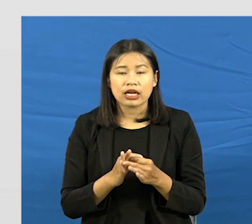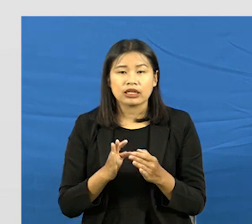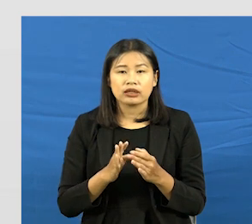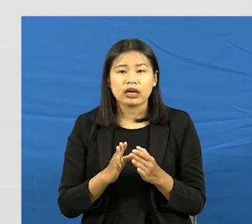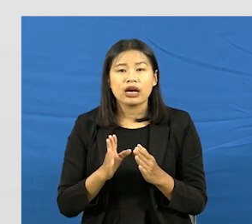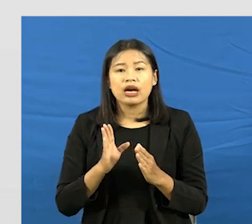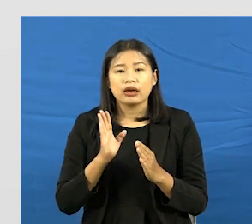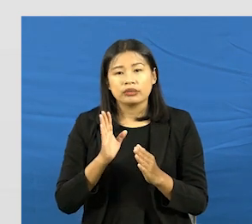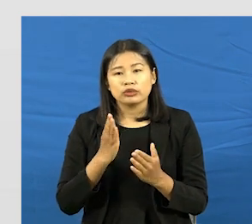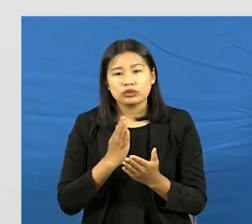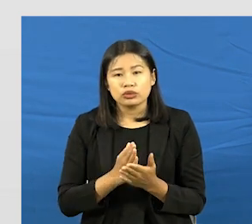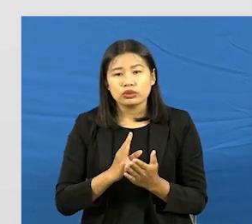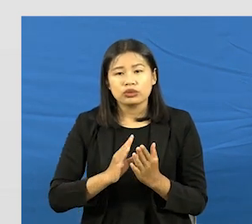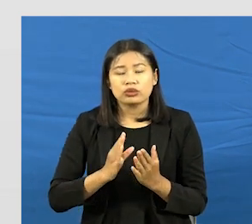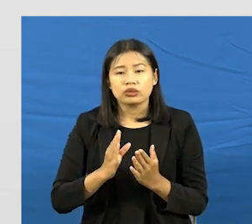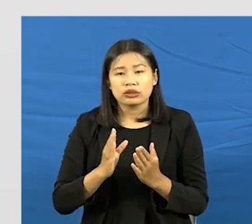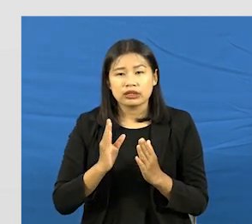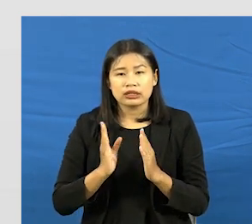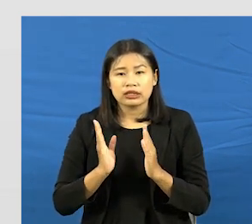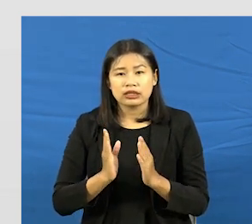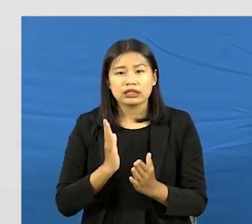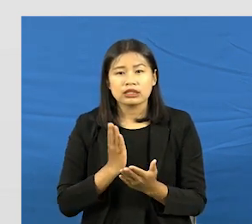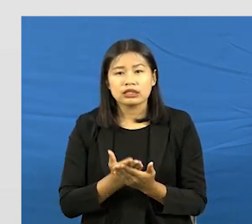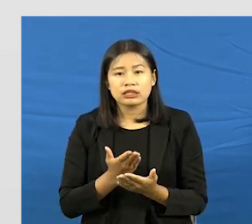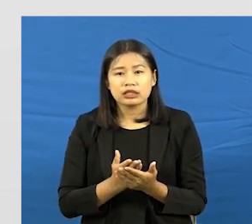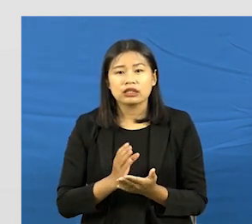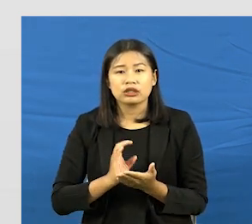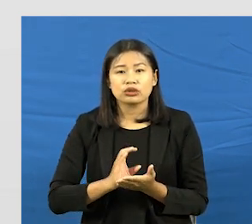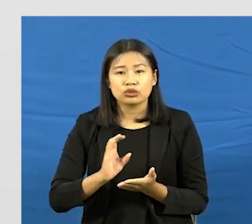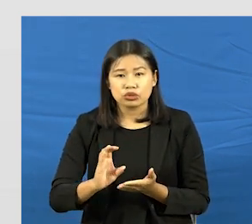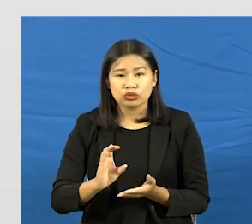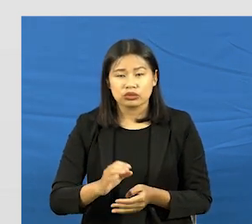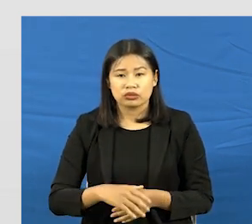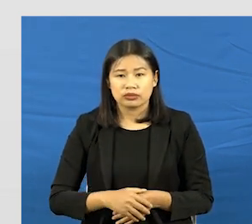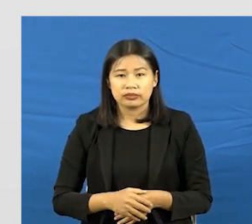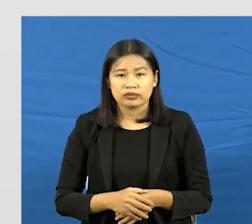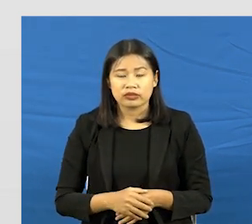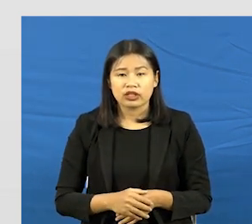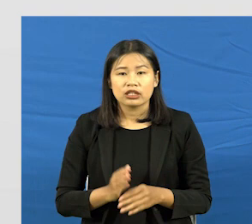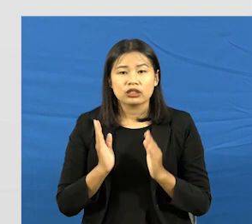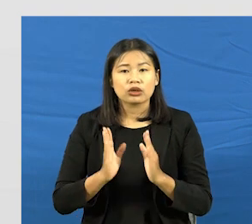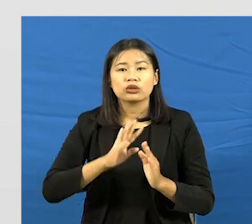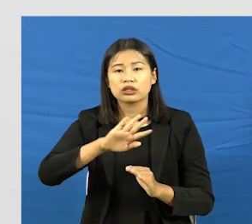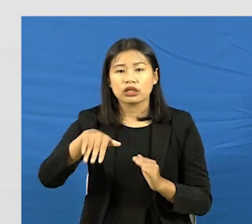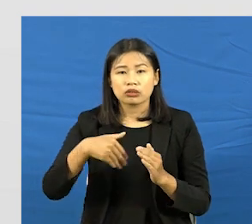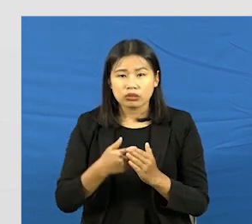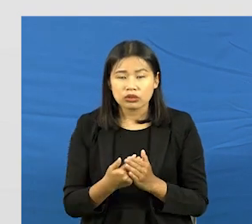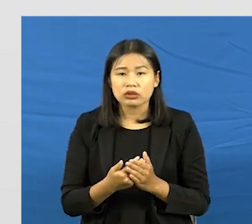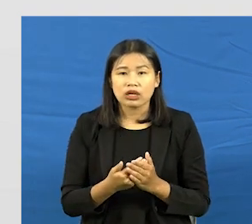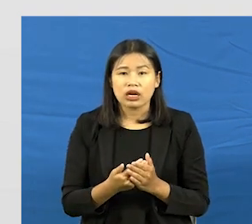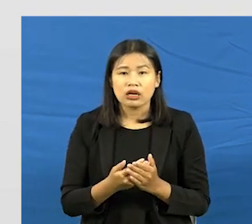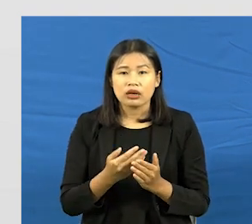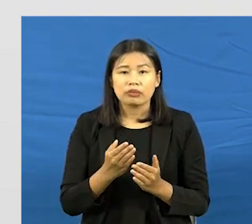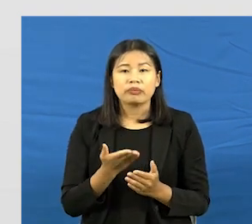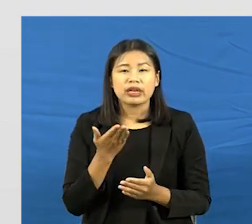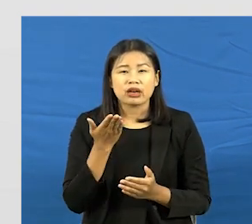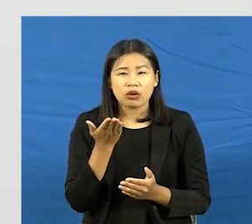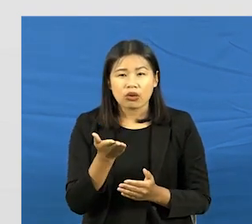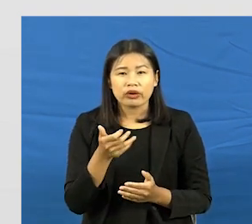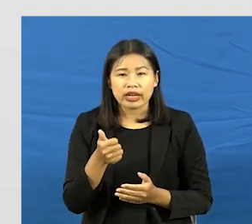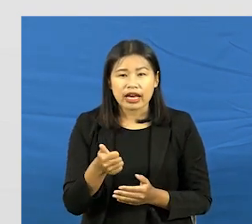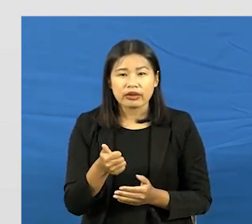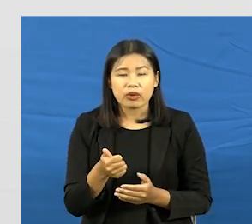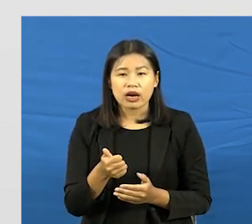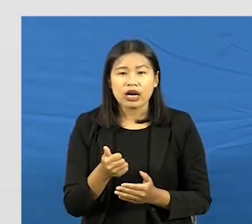ที่นักศึกษาทุกคนสามารถที่จะทำได้นะครับถ้าหากว่านักศึกษามีความสามารถในการเข้าร่วมการแข่